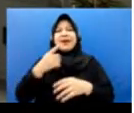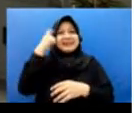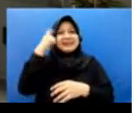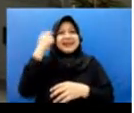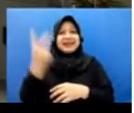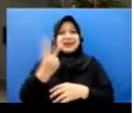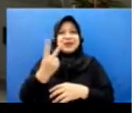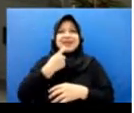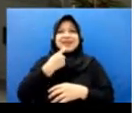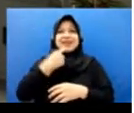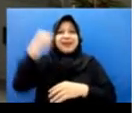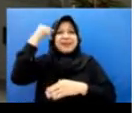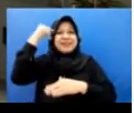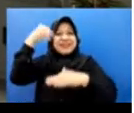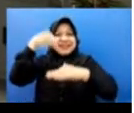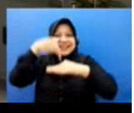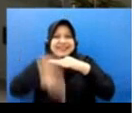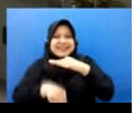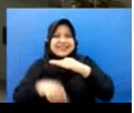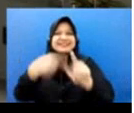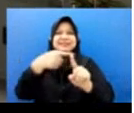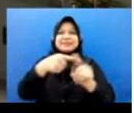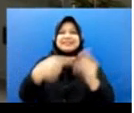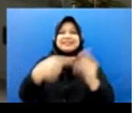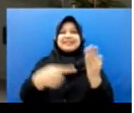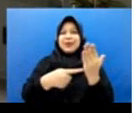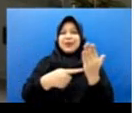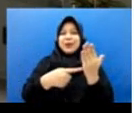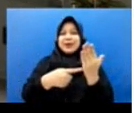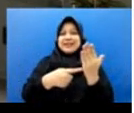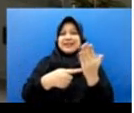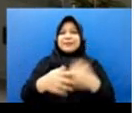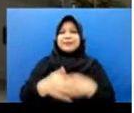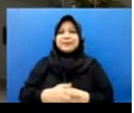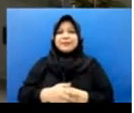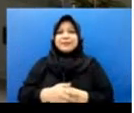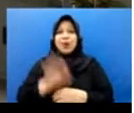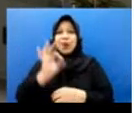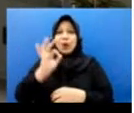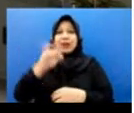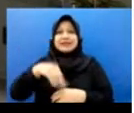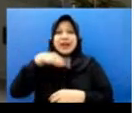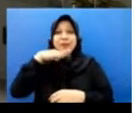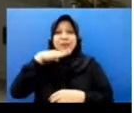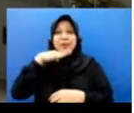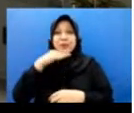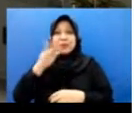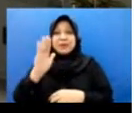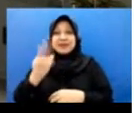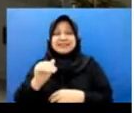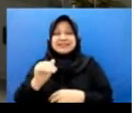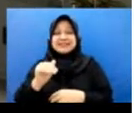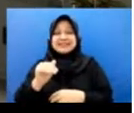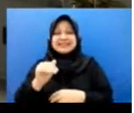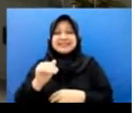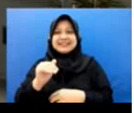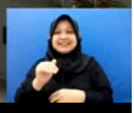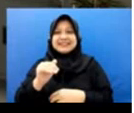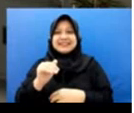dan teknologi ini. Oke Bapak dan Ibu, saya masih menunggu dikumpulkan dulu untuk yang telah